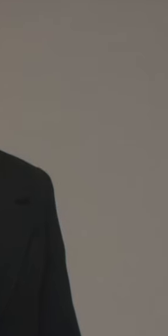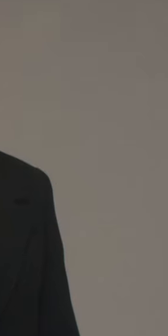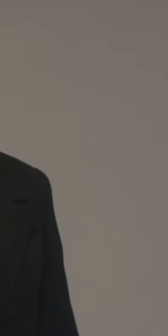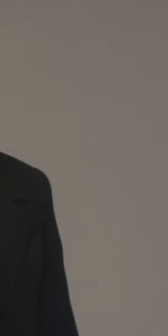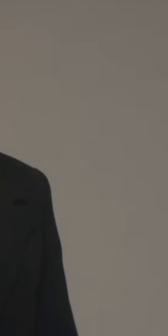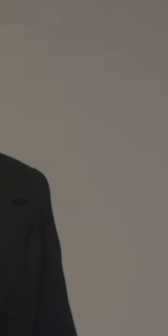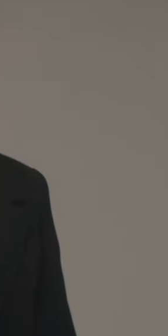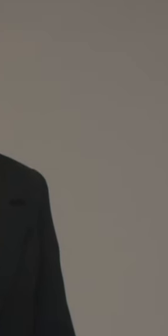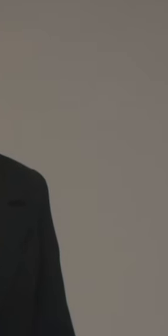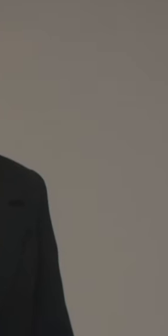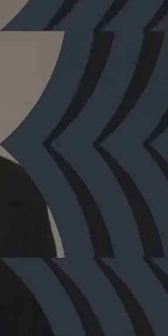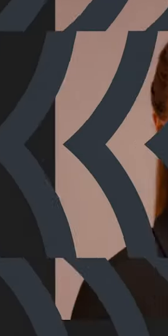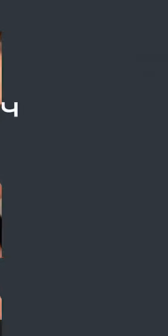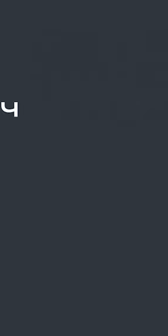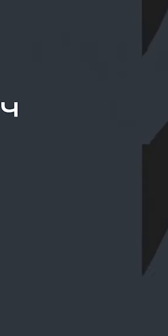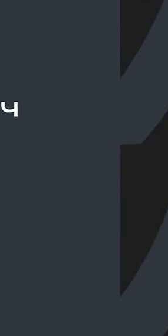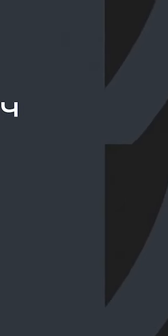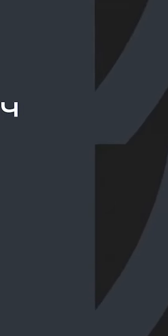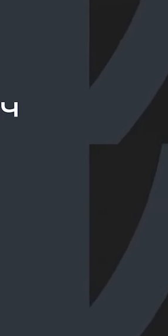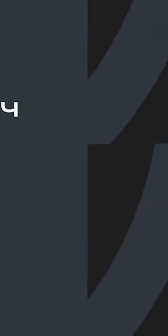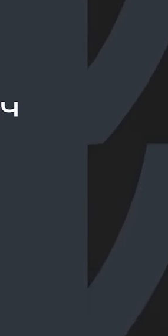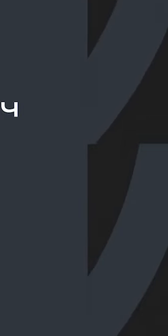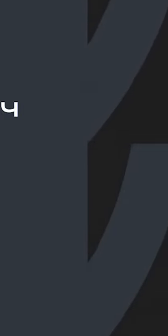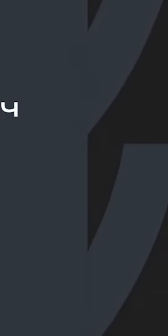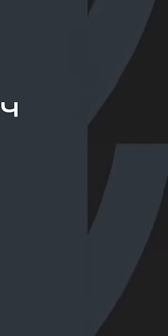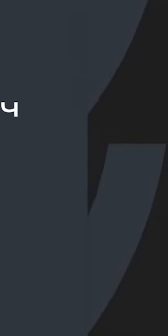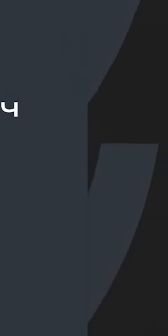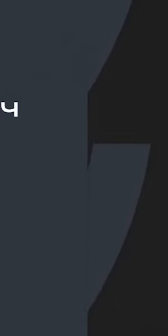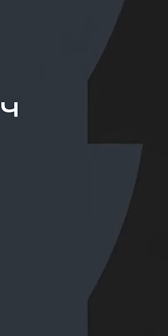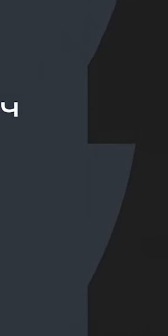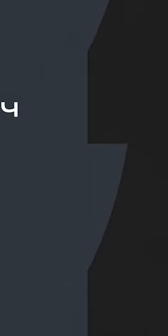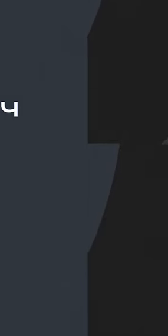это место, где мне хорошо.